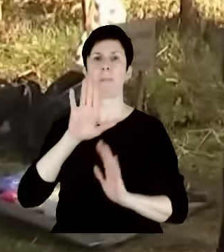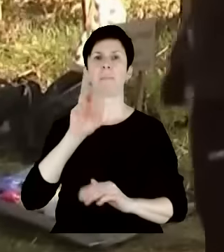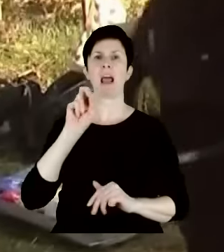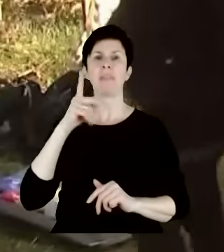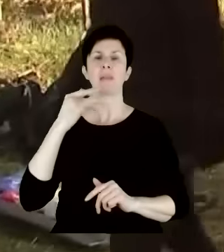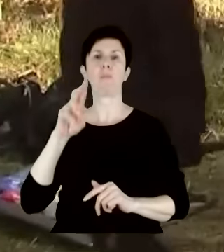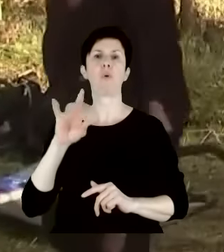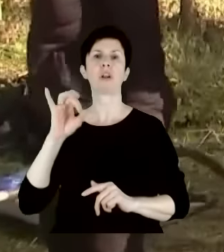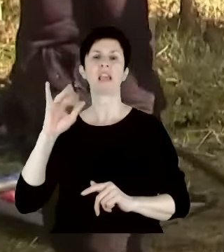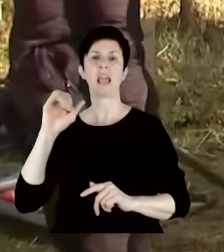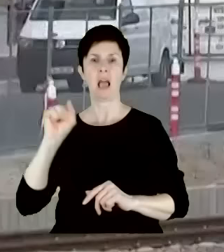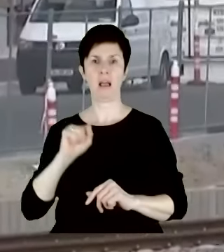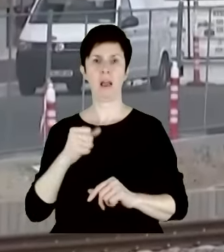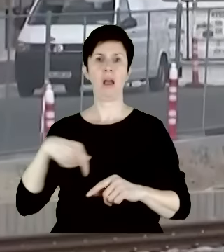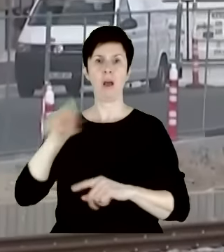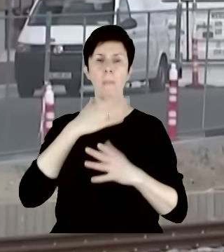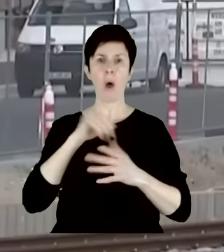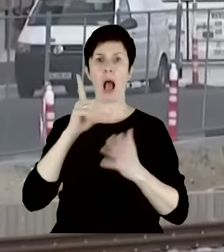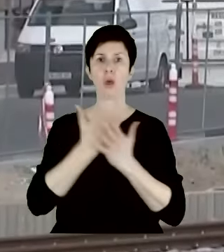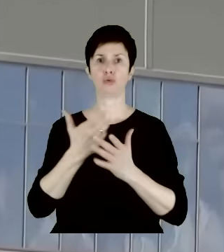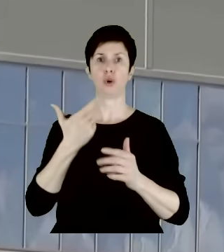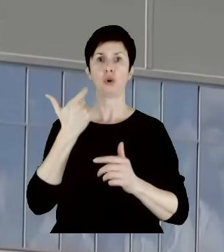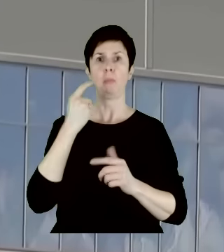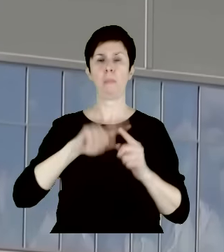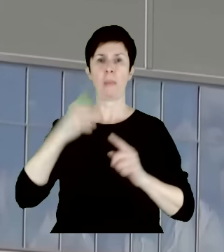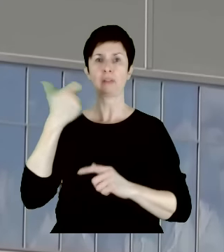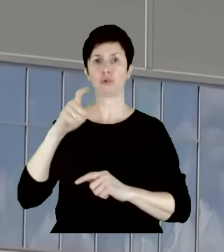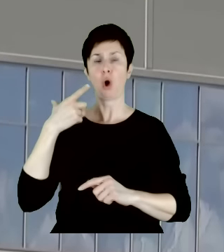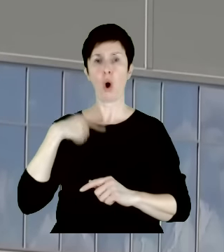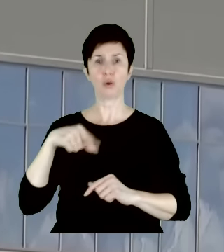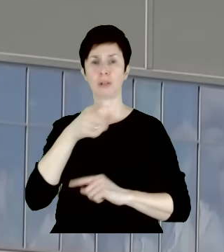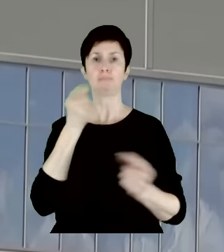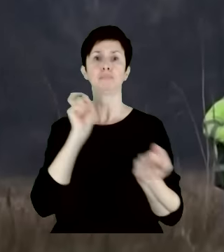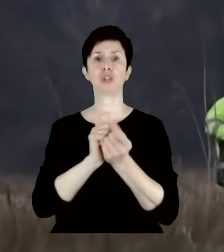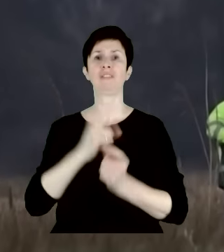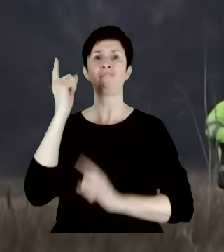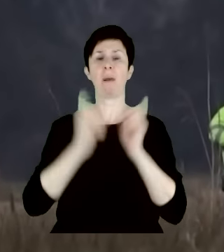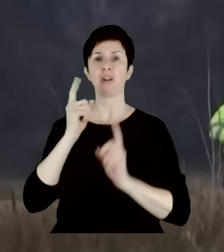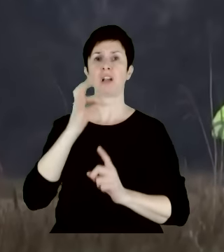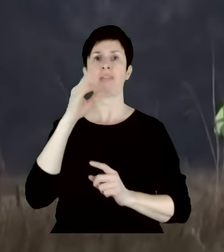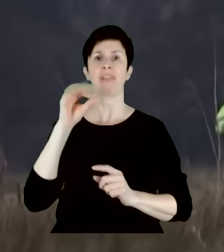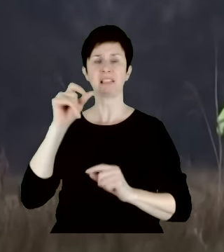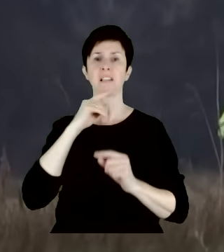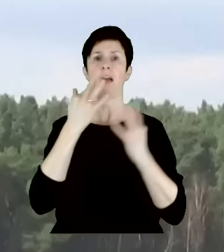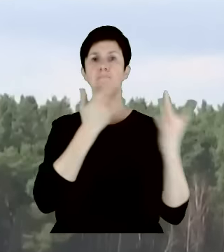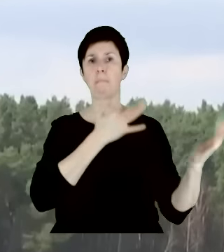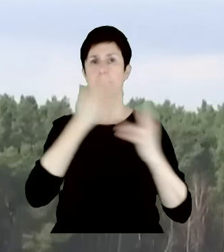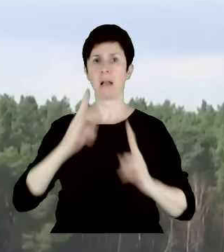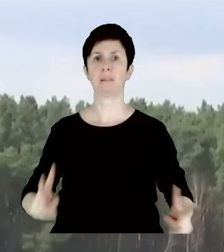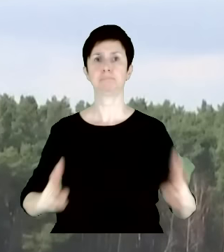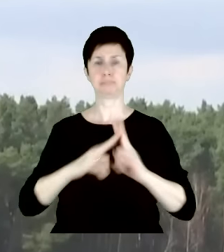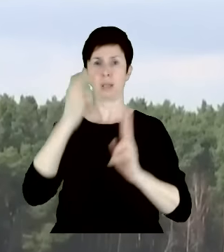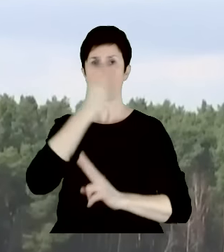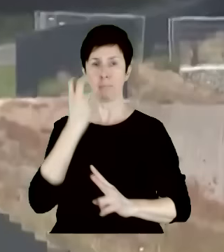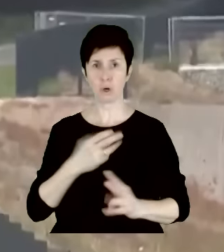tolerowany, ale miarka się przebrała, gdy 100 członków grupy w proteście przeciwko rozbudowie fabryki Tesli podpaliło słup energetyczny. Pożar uszkodził linię wysokiego napięcia,